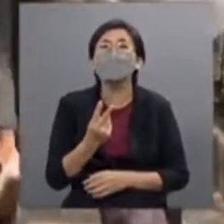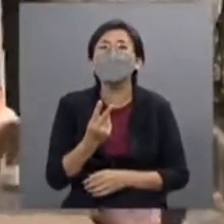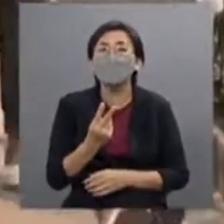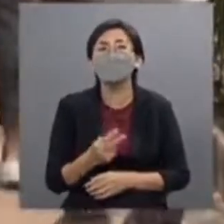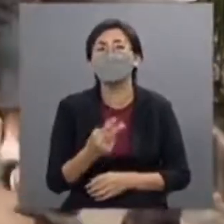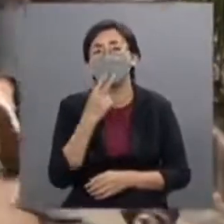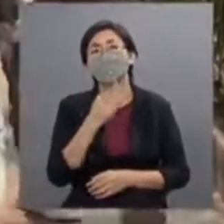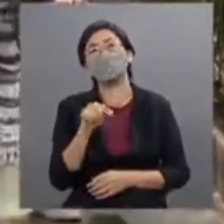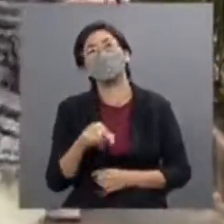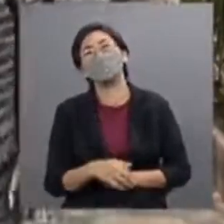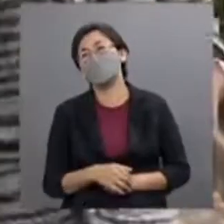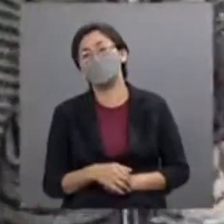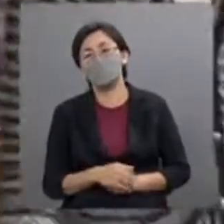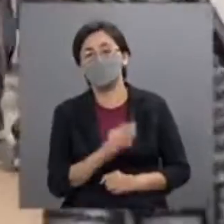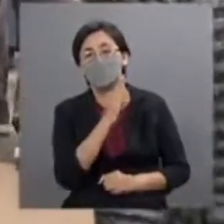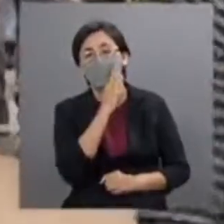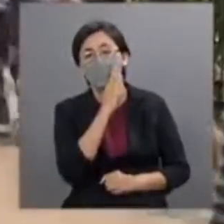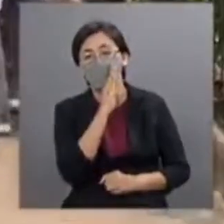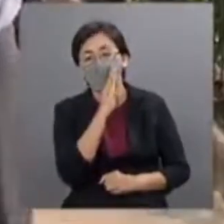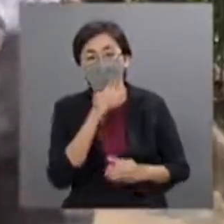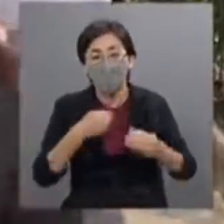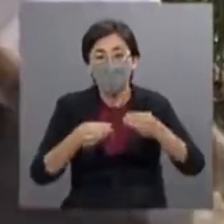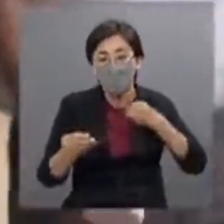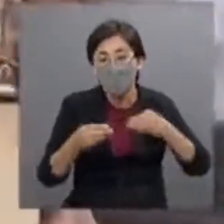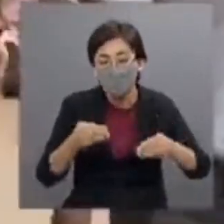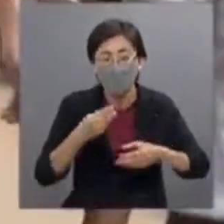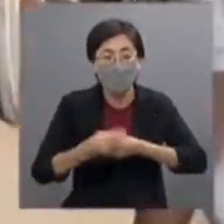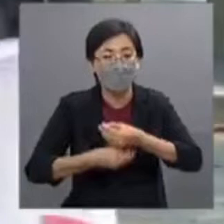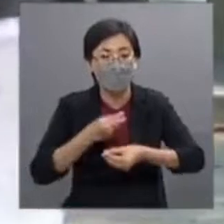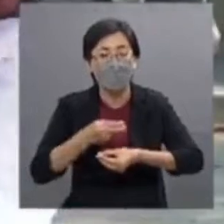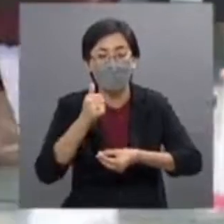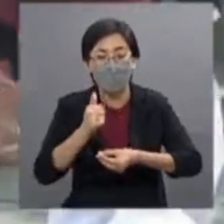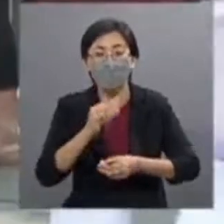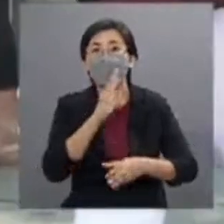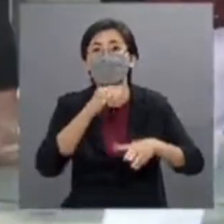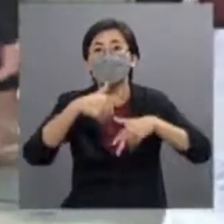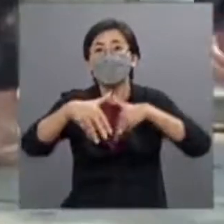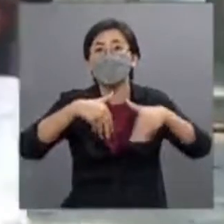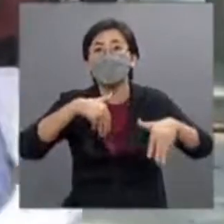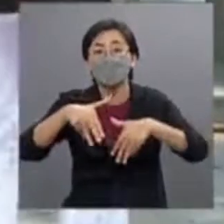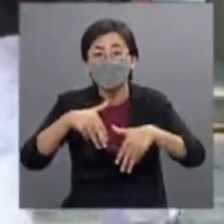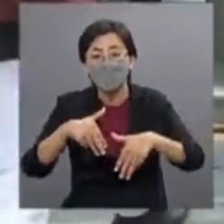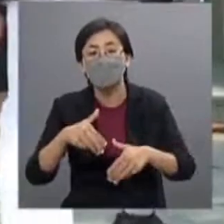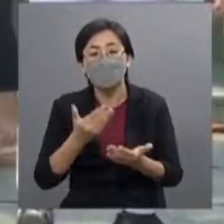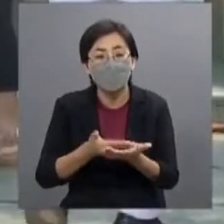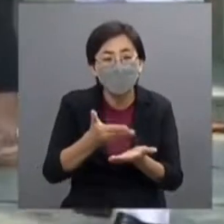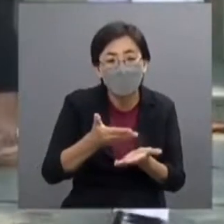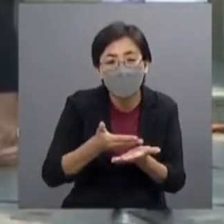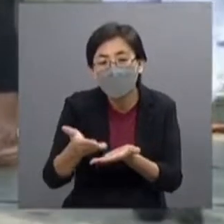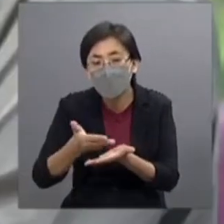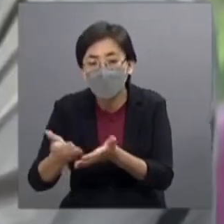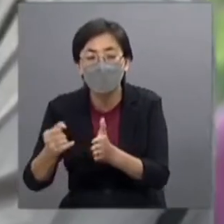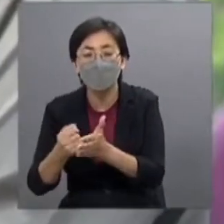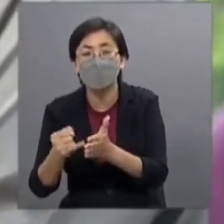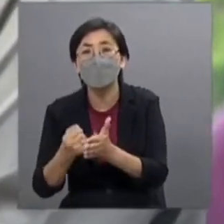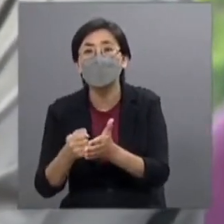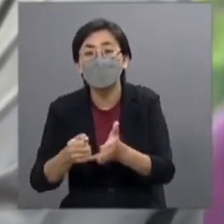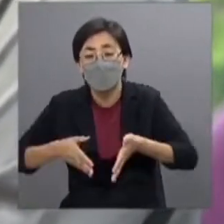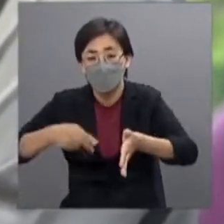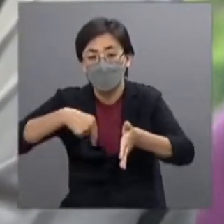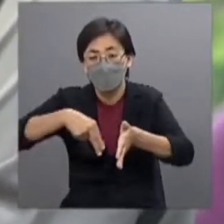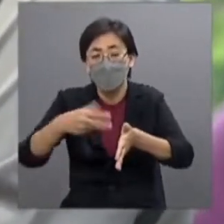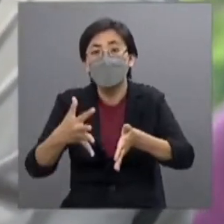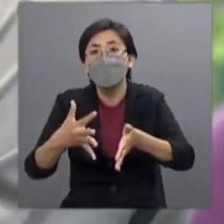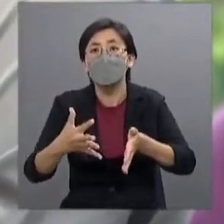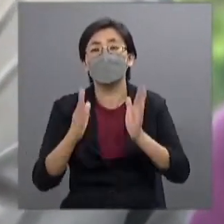แม้ว่าถ้าจะมีจุดผ่อนปรนไปแล้วนะคะให้ประชาชนเนี่ยเข้าถึงง่ายและไม่ได้อยู่บนทางเท้าแบบนี้ก็จะช่วยเหลือกลุ่มผู้ค้าหาบ